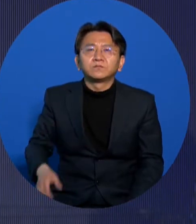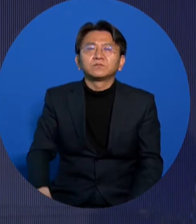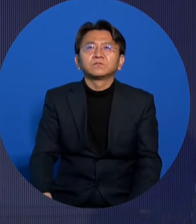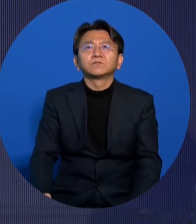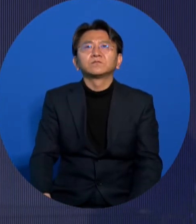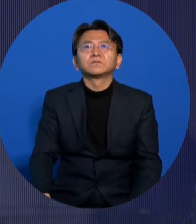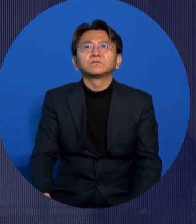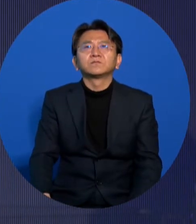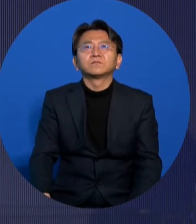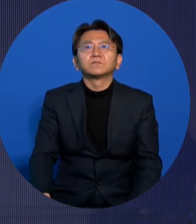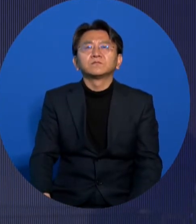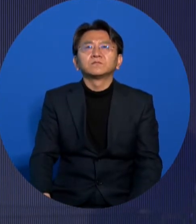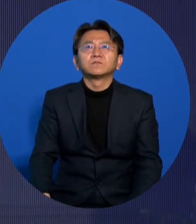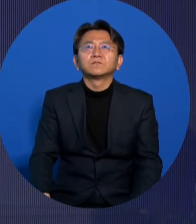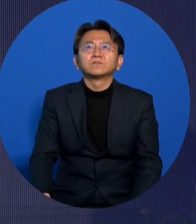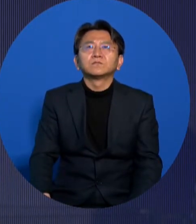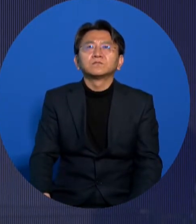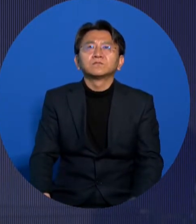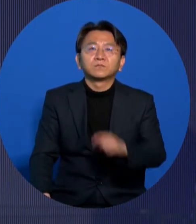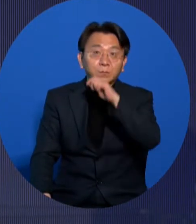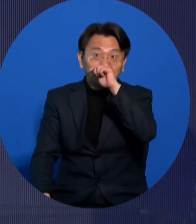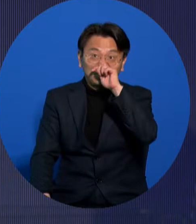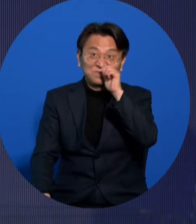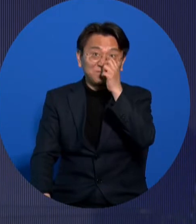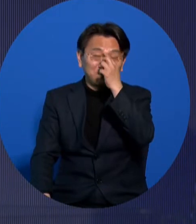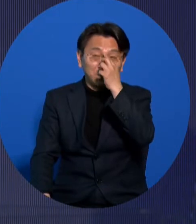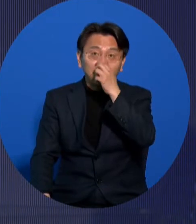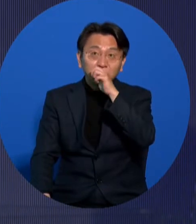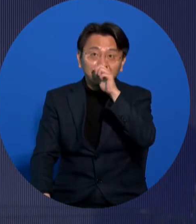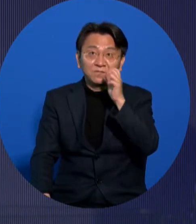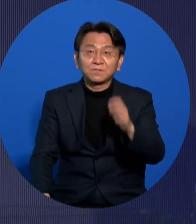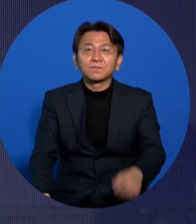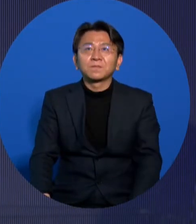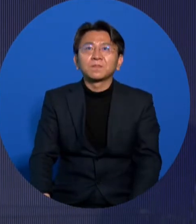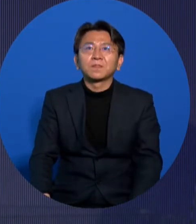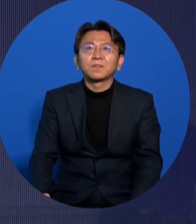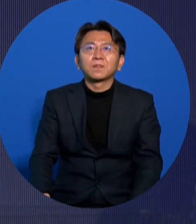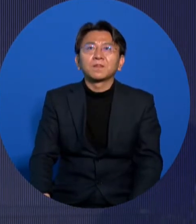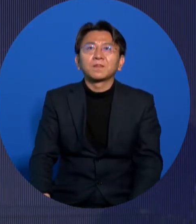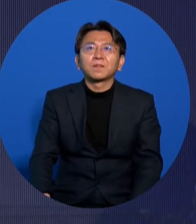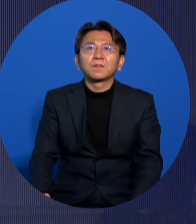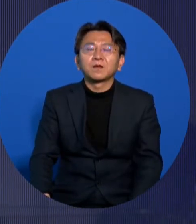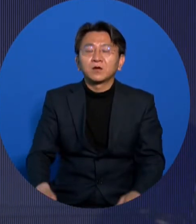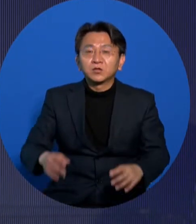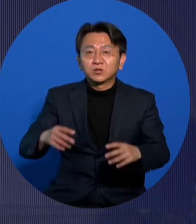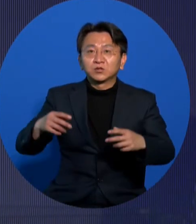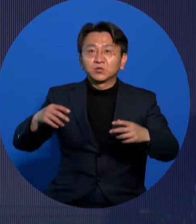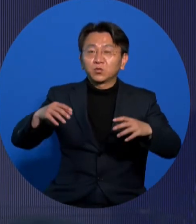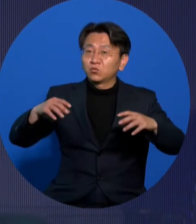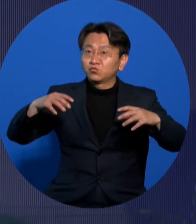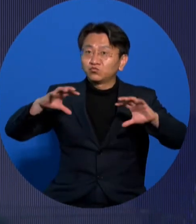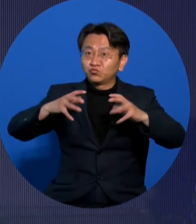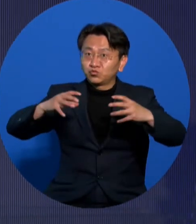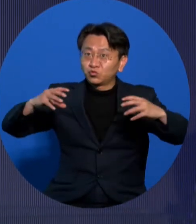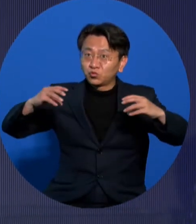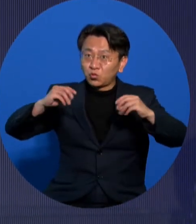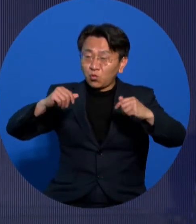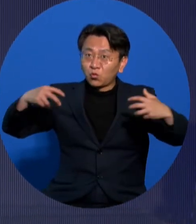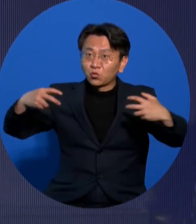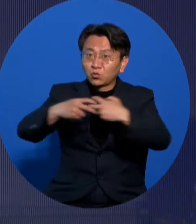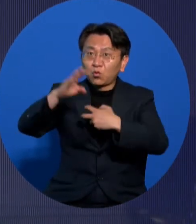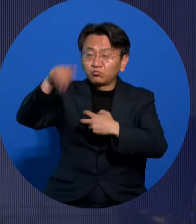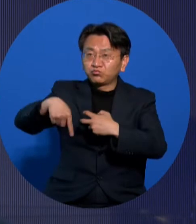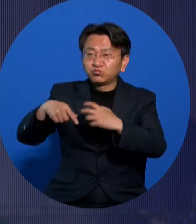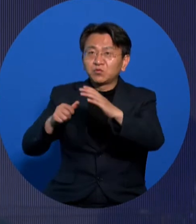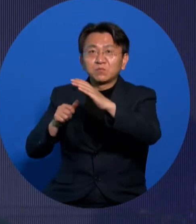보면은 참 국토부에 가면은, 교통부에 가면은 우리